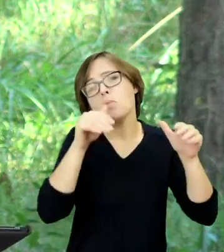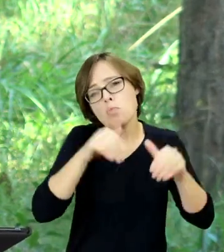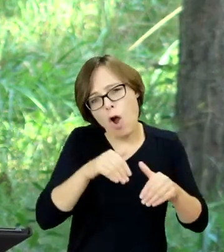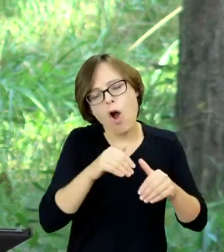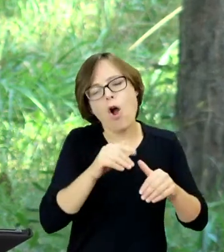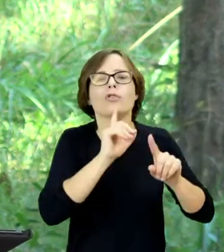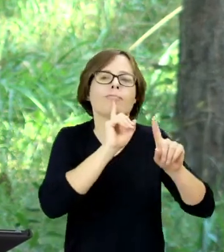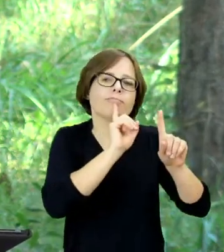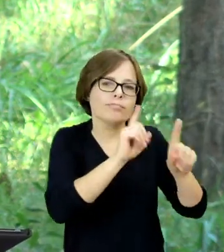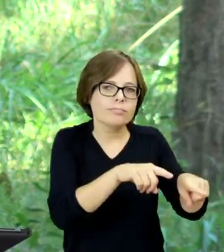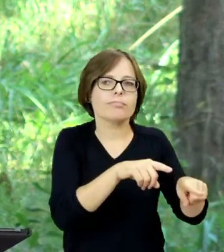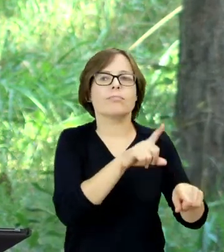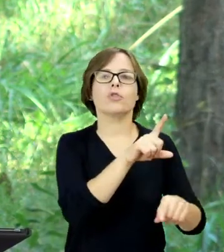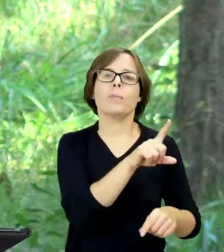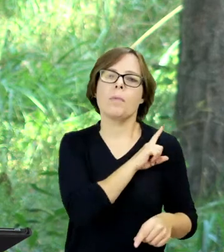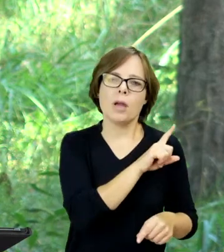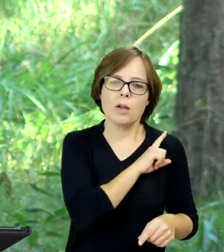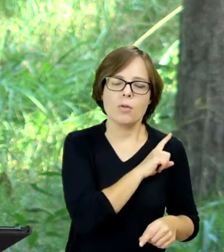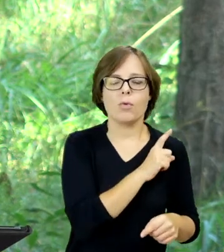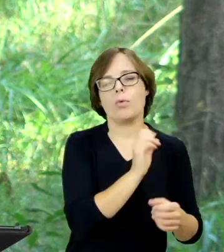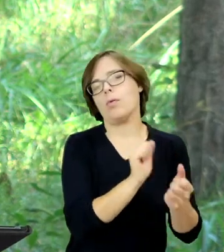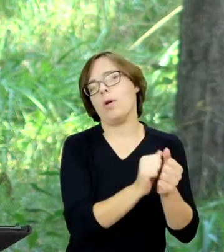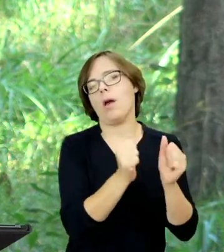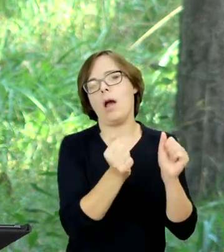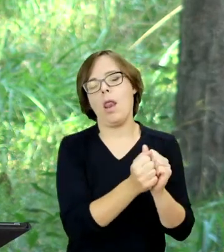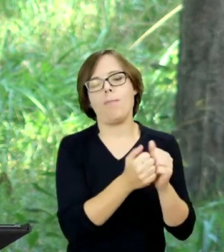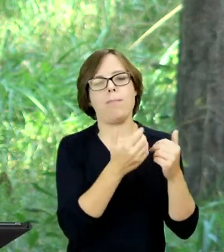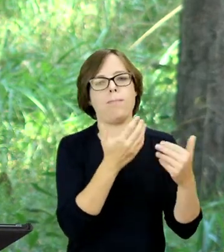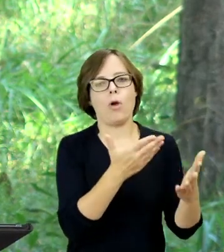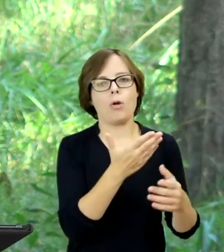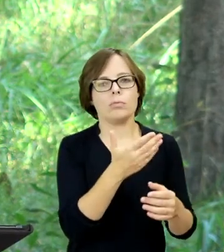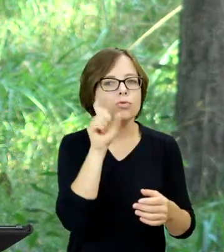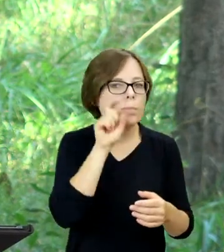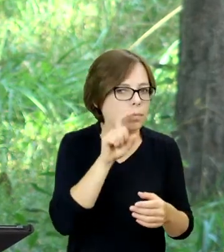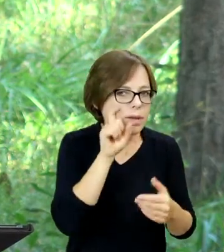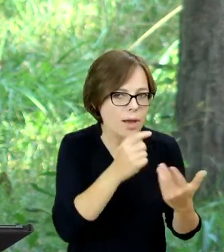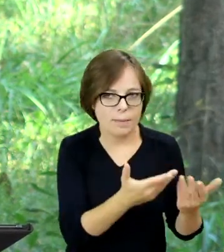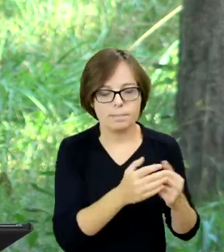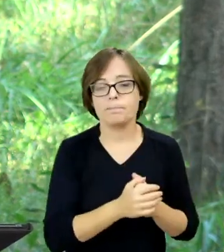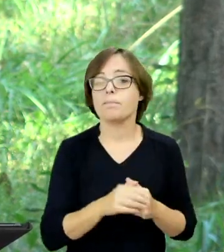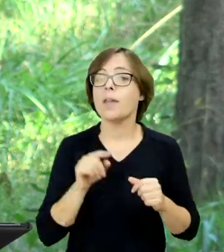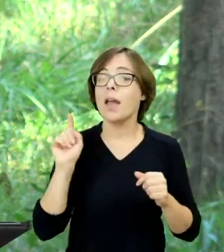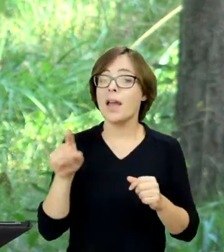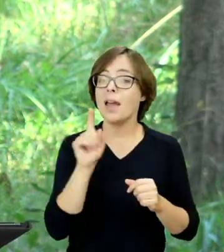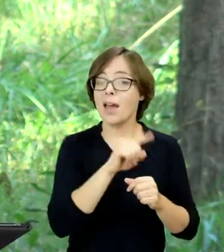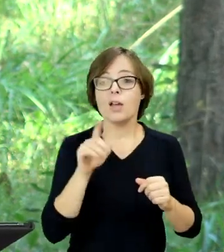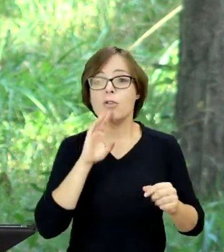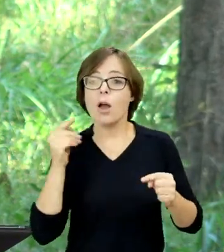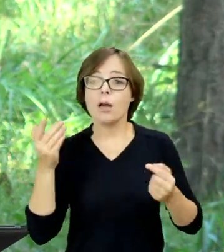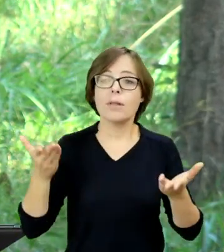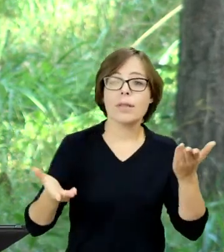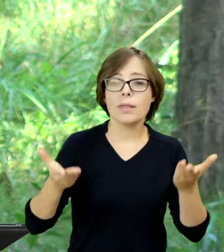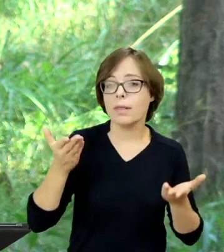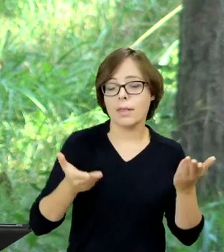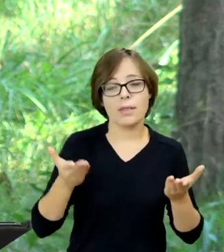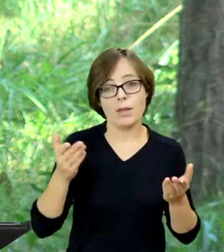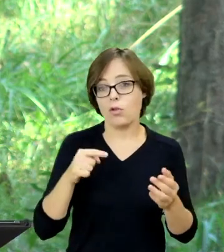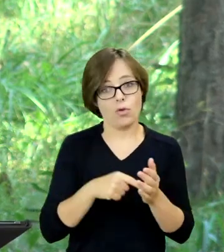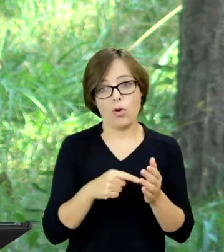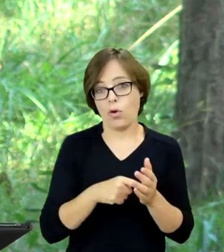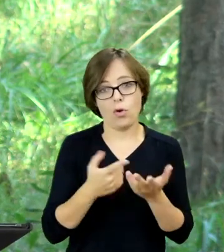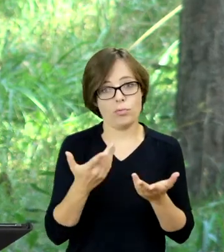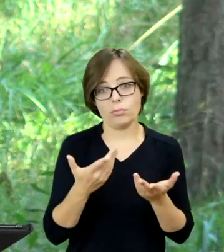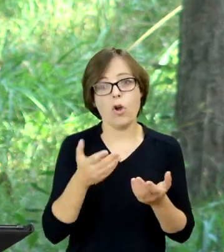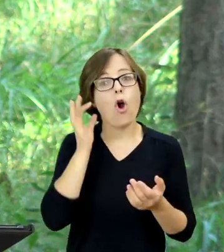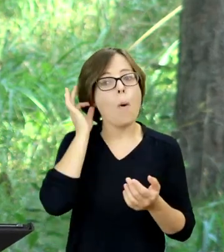wartowniczki. I to jest spór bardzo żywotny. Kobiety same opowiadały się po obu stronach